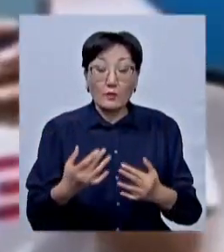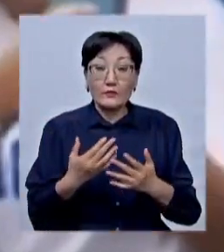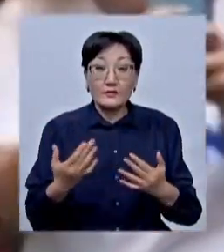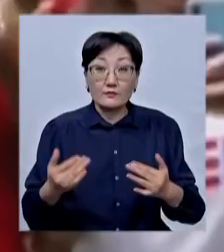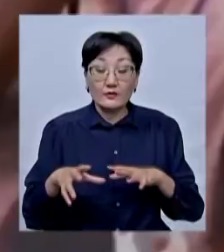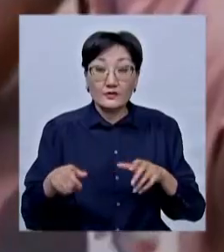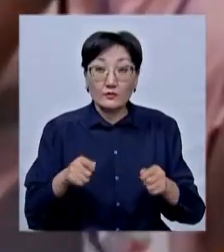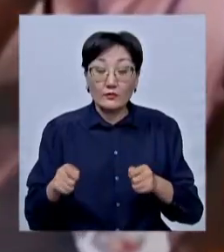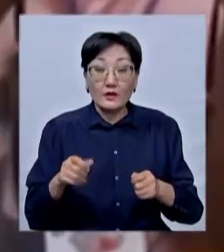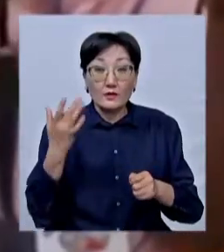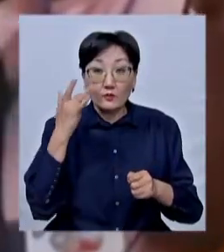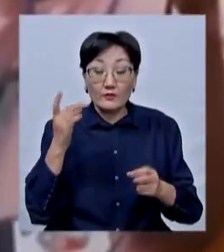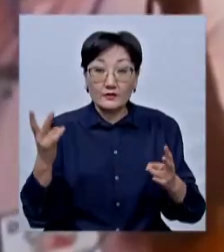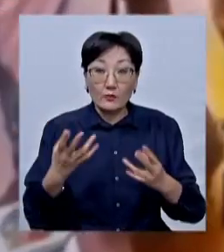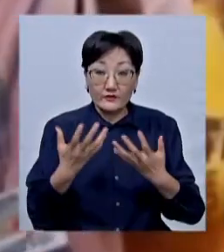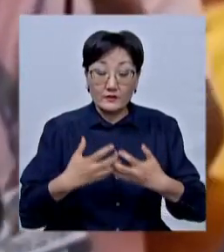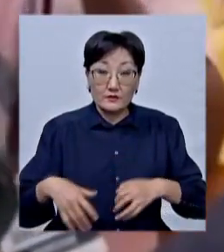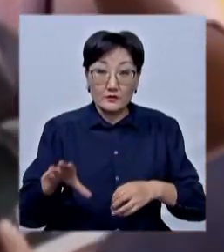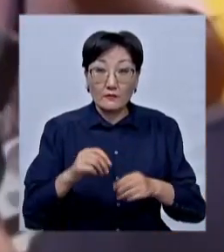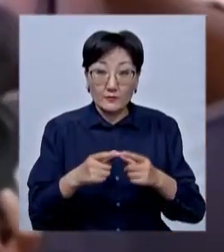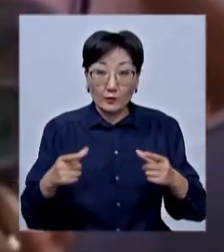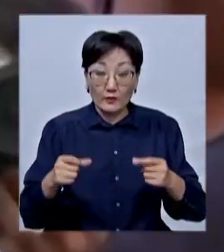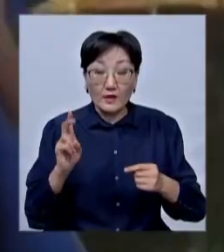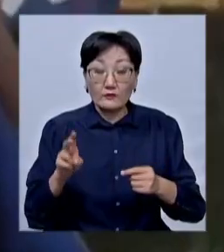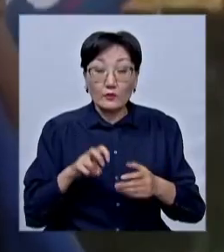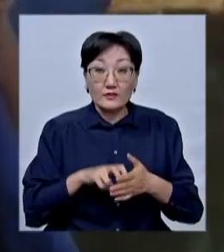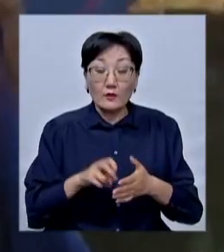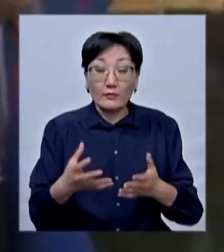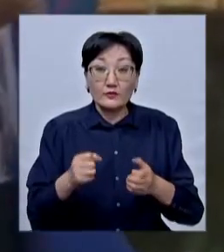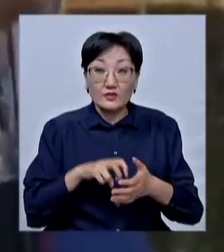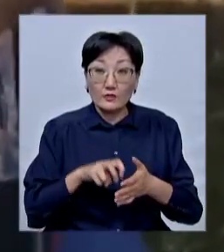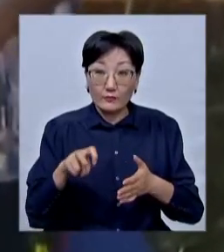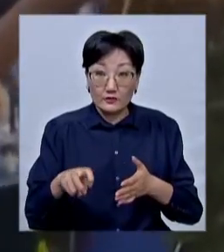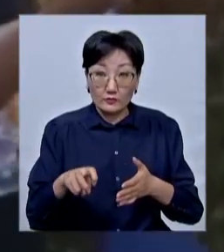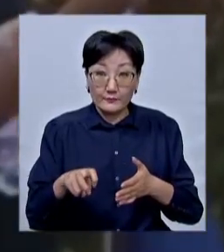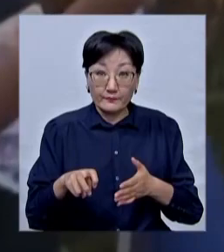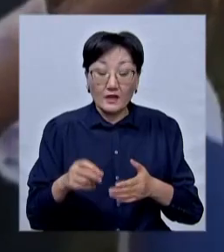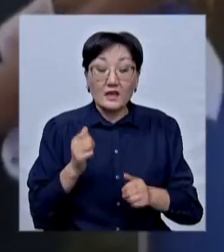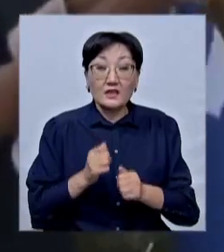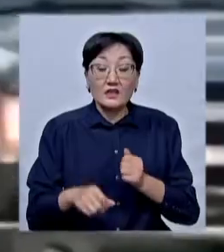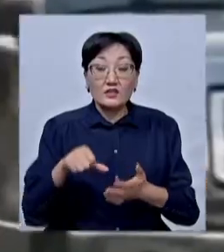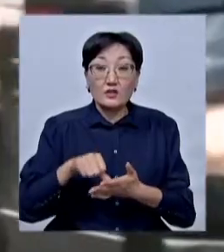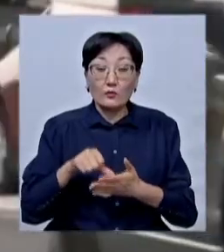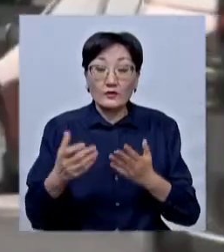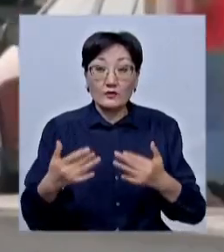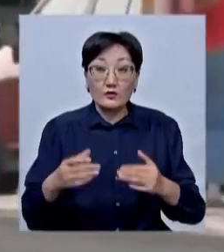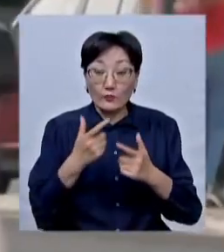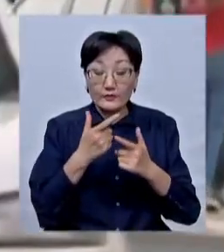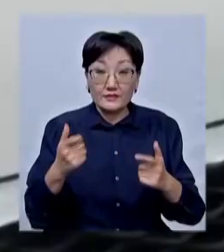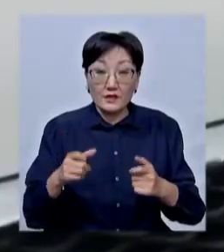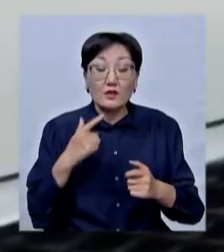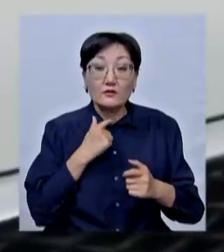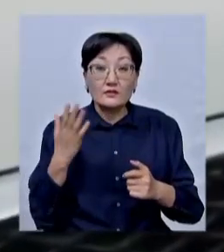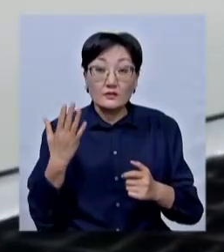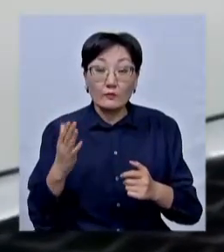поскольку властям штатов нужно подсчитать все бюллетени, в том числе полученные по почте. Каждый кандидат уже заявил, что